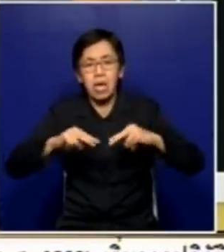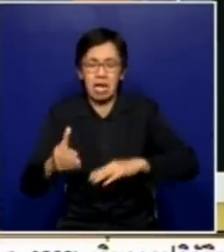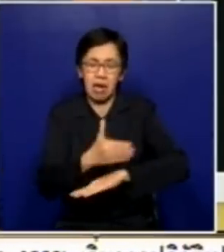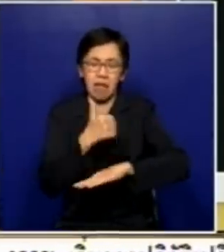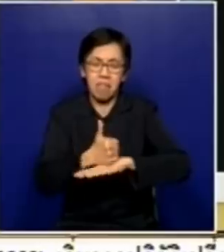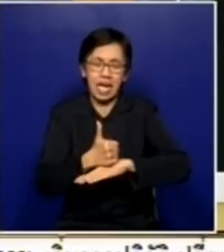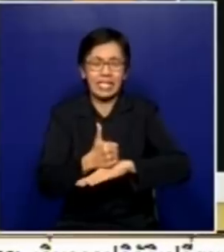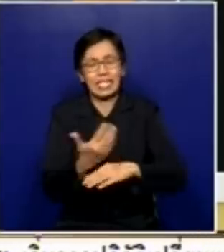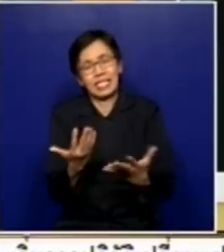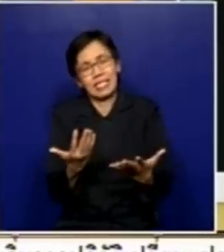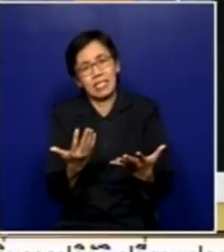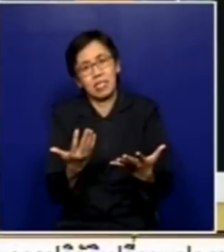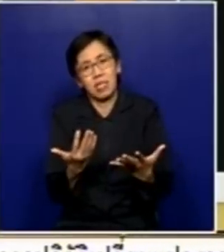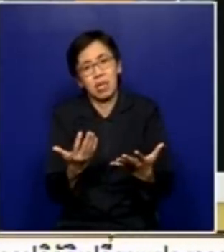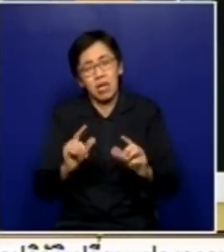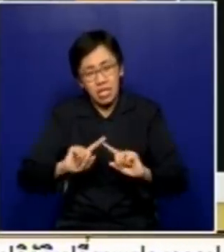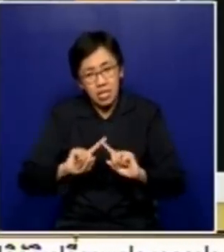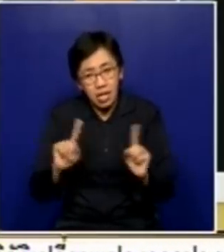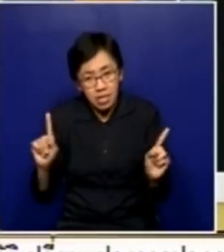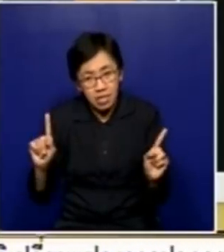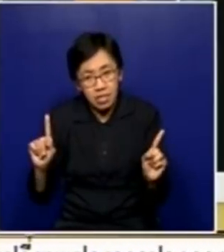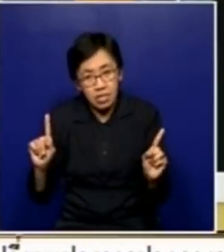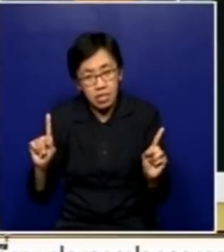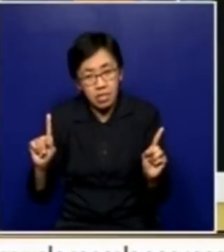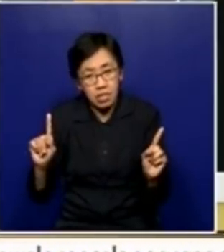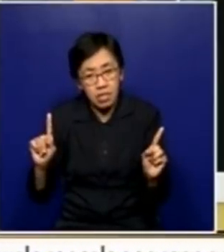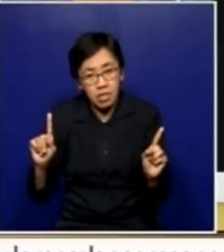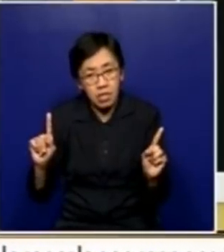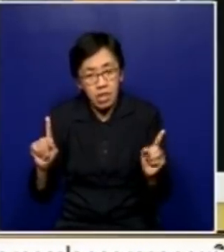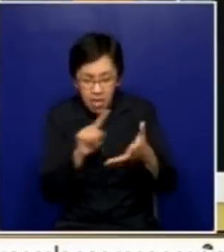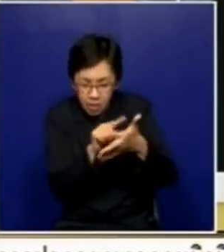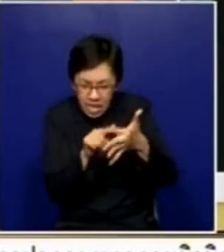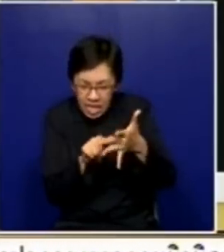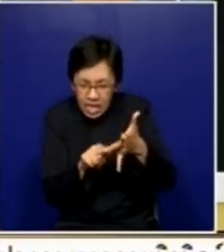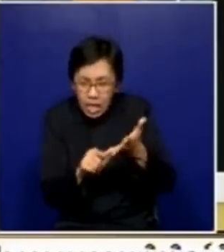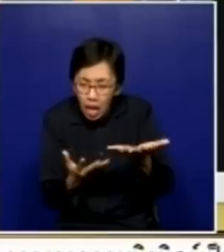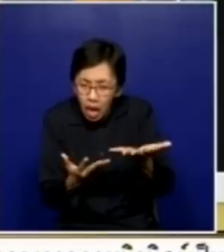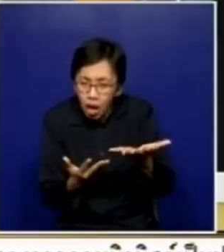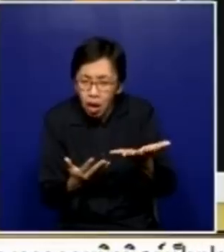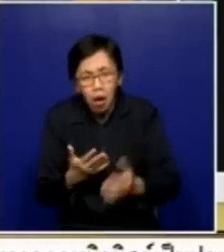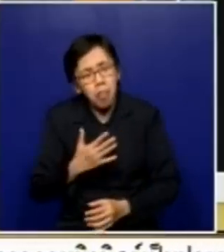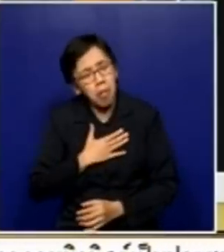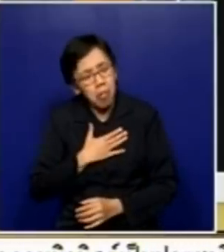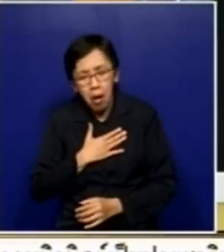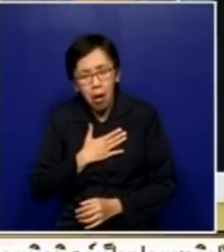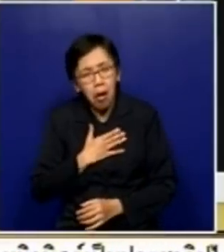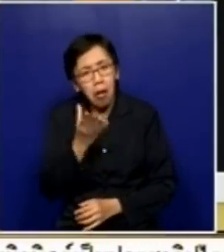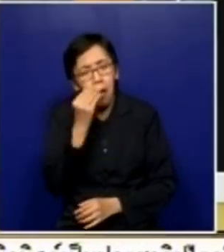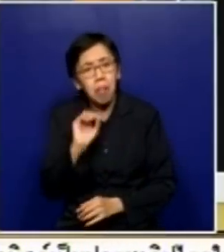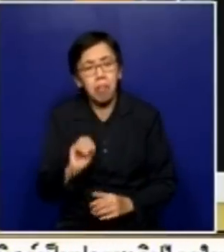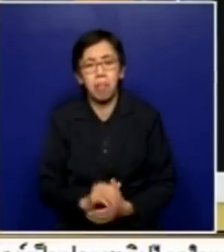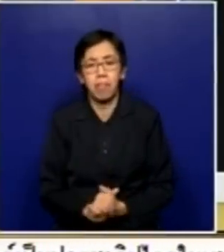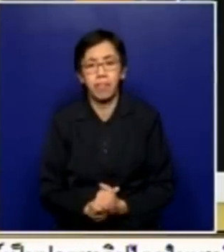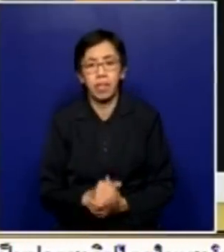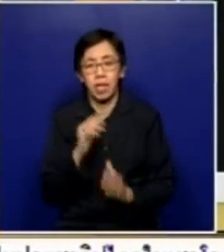แบบอื่นที่แตกตางไปจากความฝันถึหกการพืนฐานของพเราแต่เนื่จากรกธมนูลปี 2,160